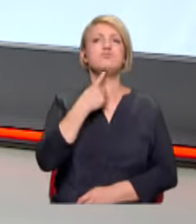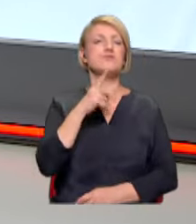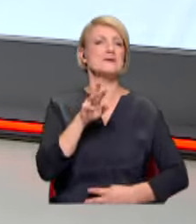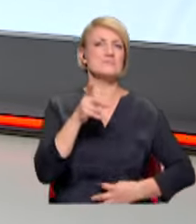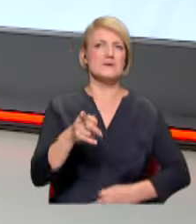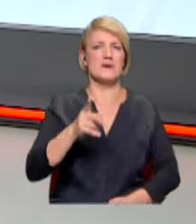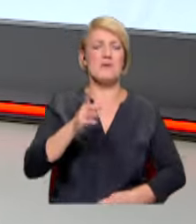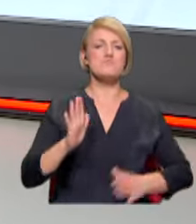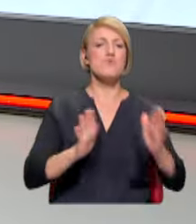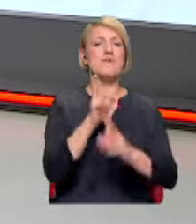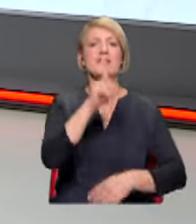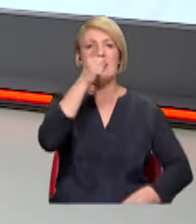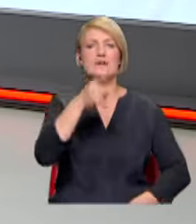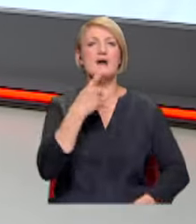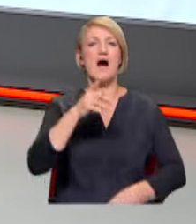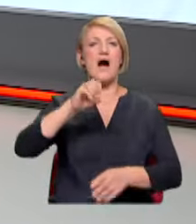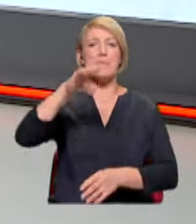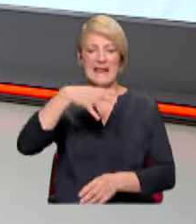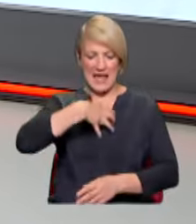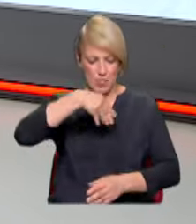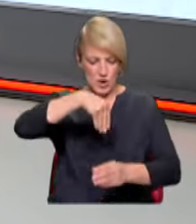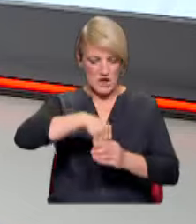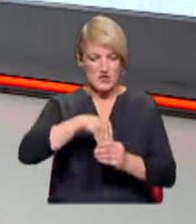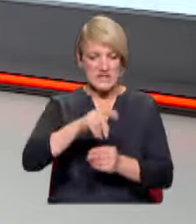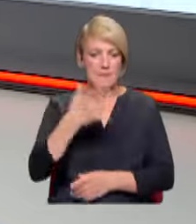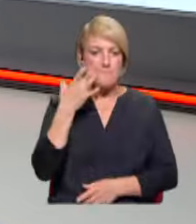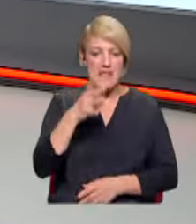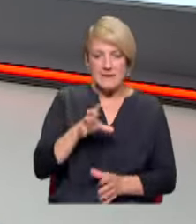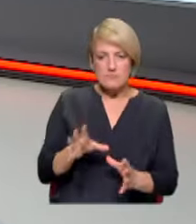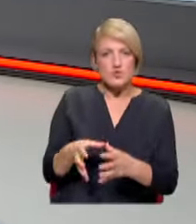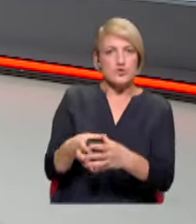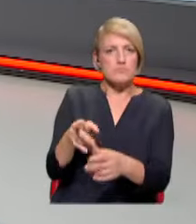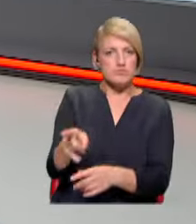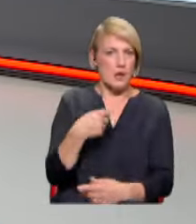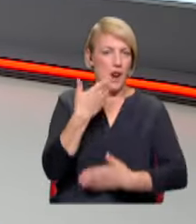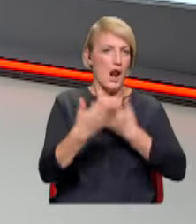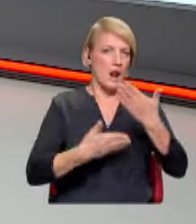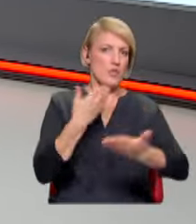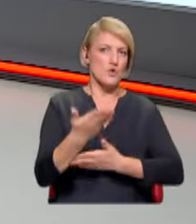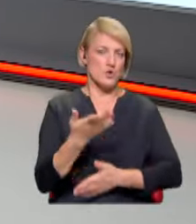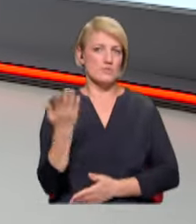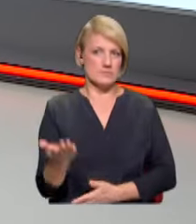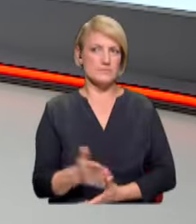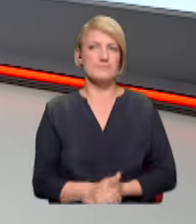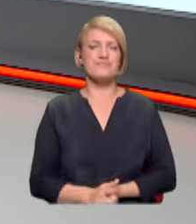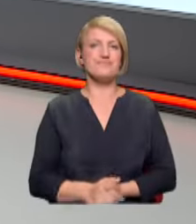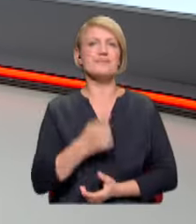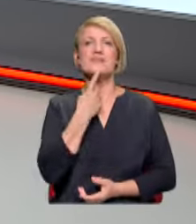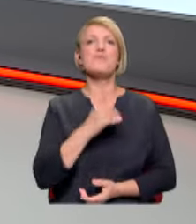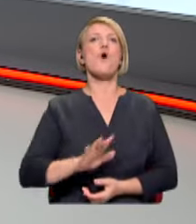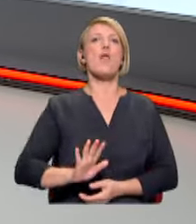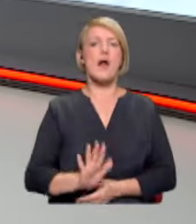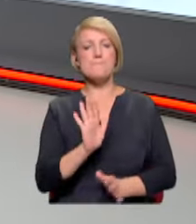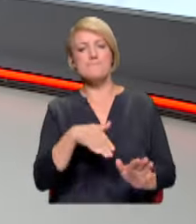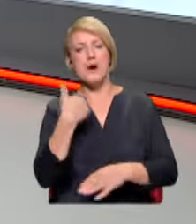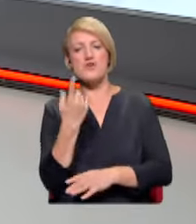Aslında muhalefet söylemiyor AK Parti'nin kendi içindeki belli bir kesim de bunu dile getiriyor Tükenmişlik sendromu demiyorlar